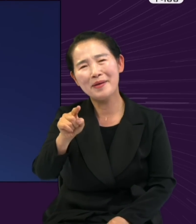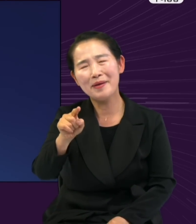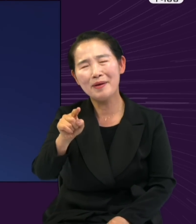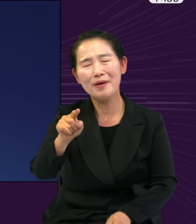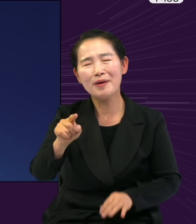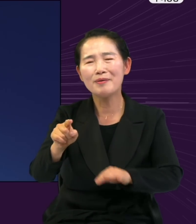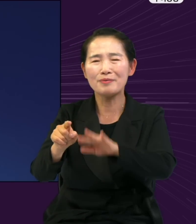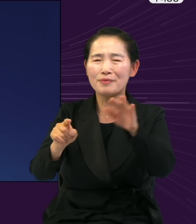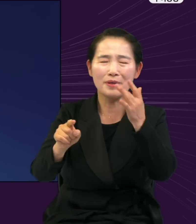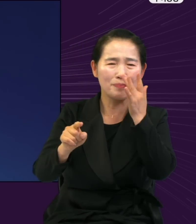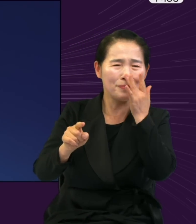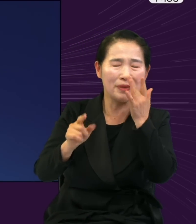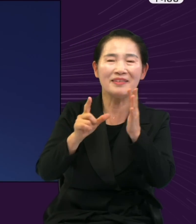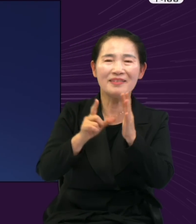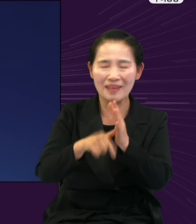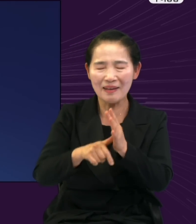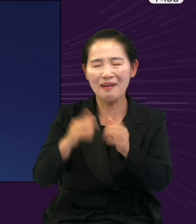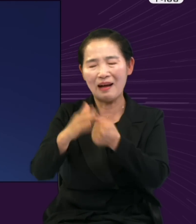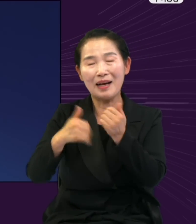주실 것입니다.